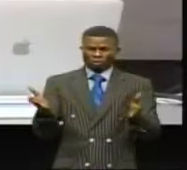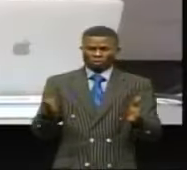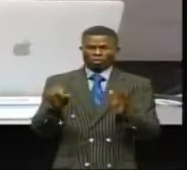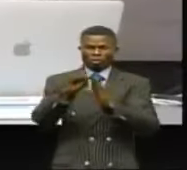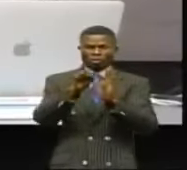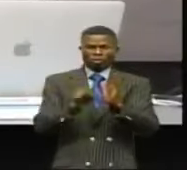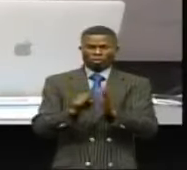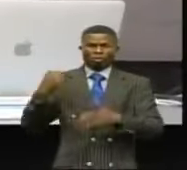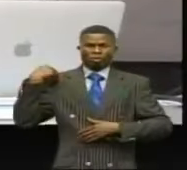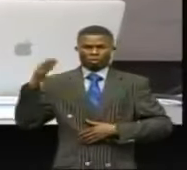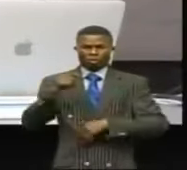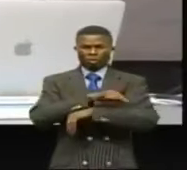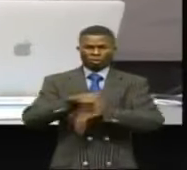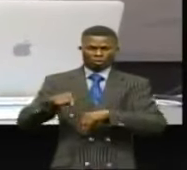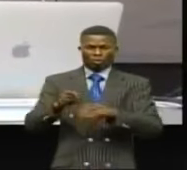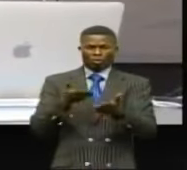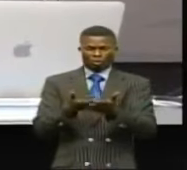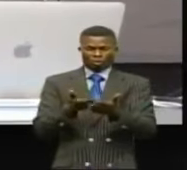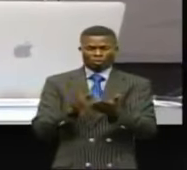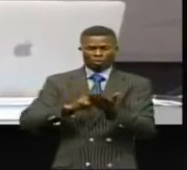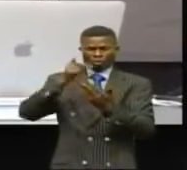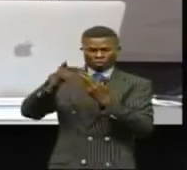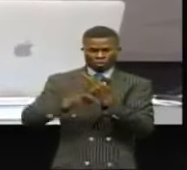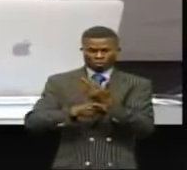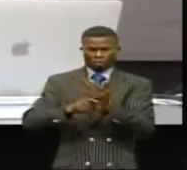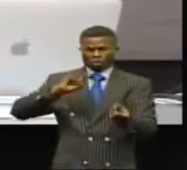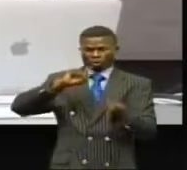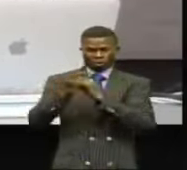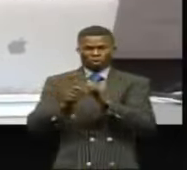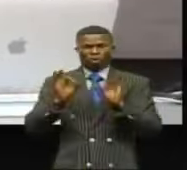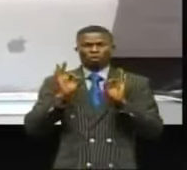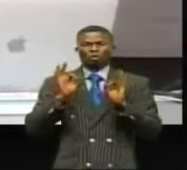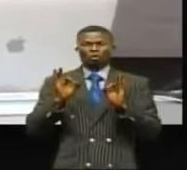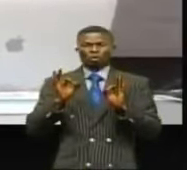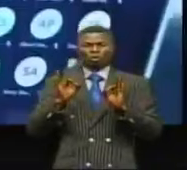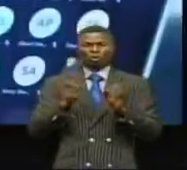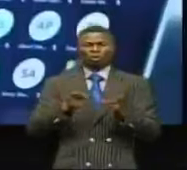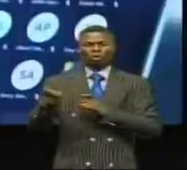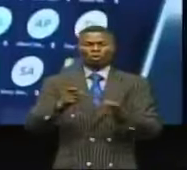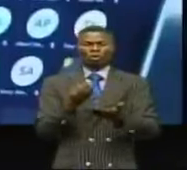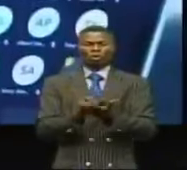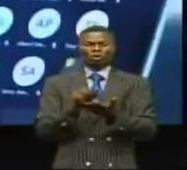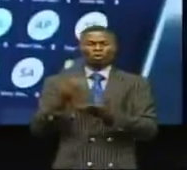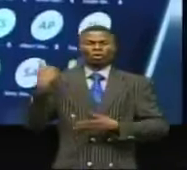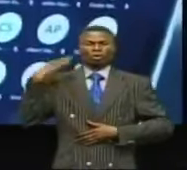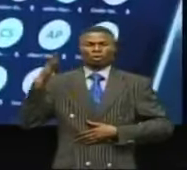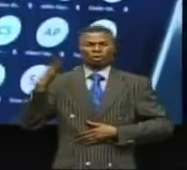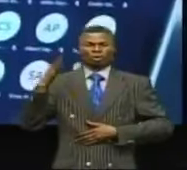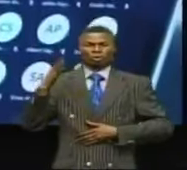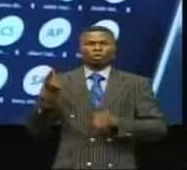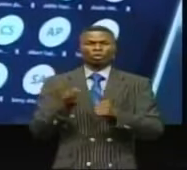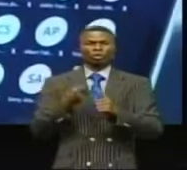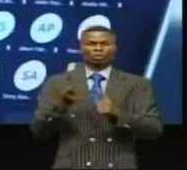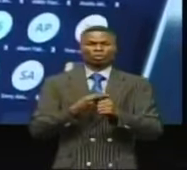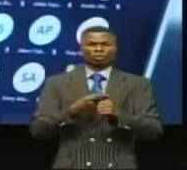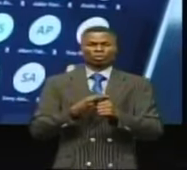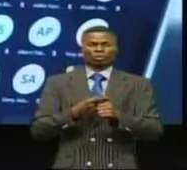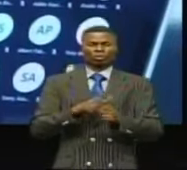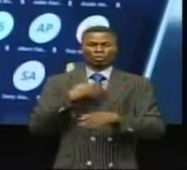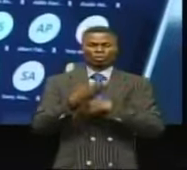juridiques de cette instance de pilotage du programme de modernisation de la gestion des finances publiques en vue notamment de consolider